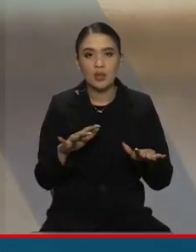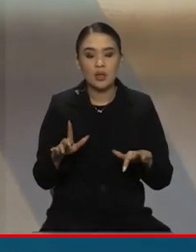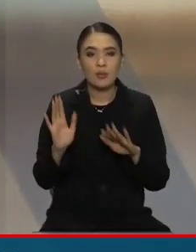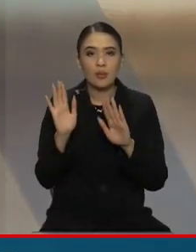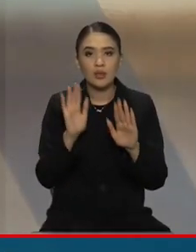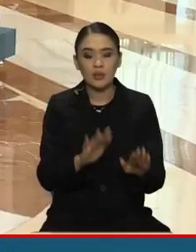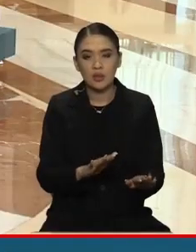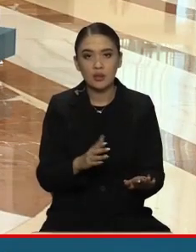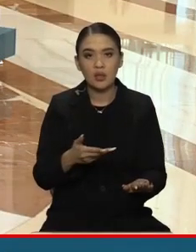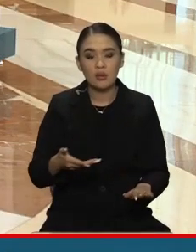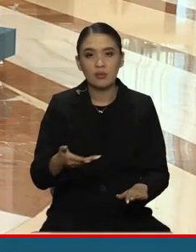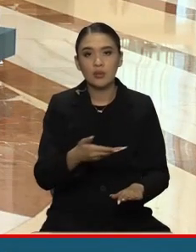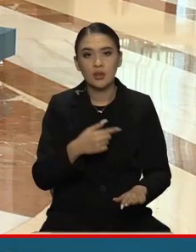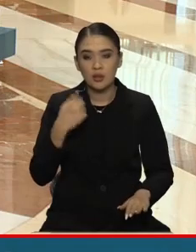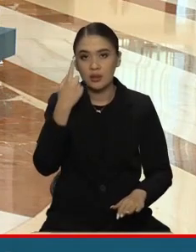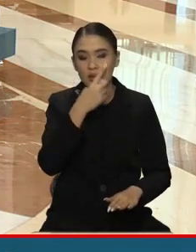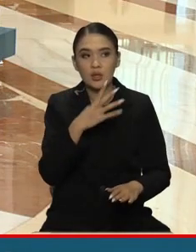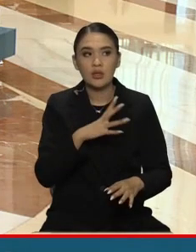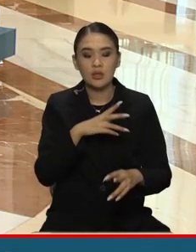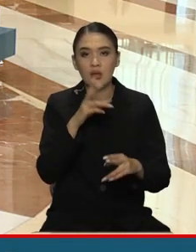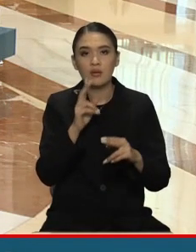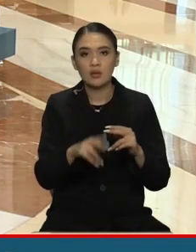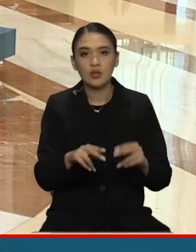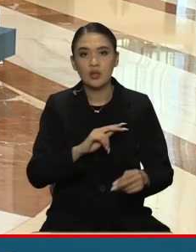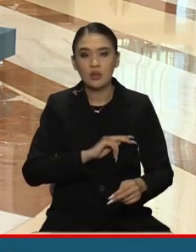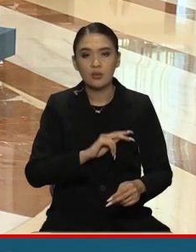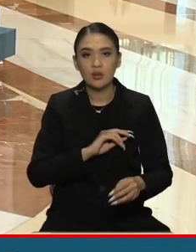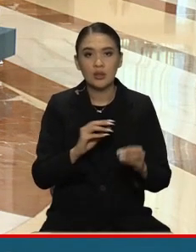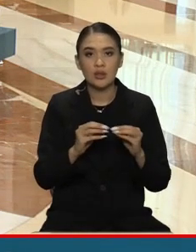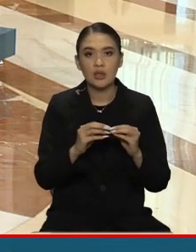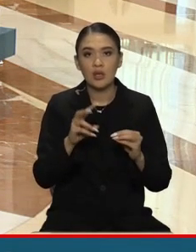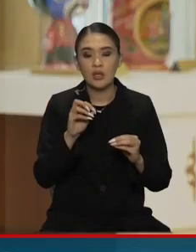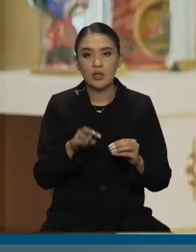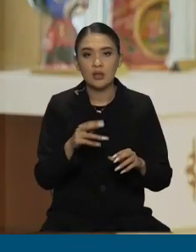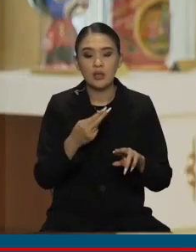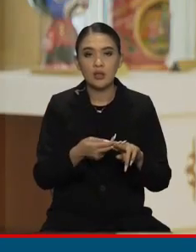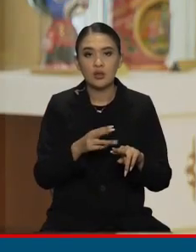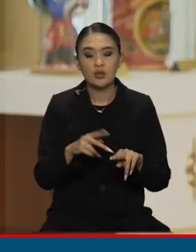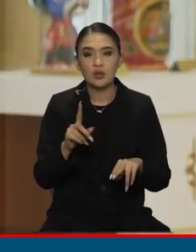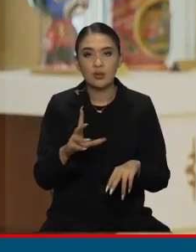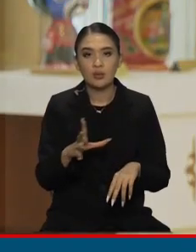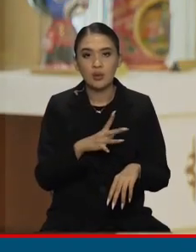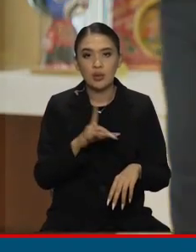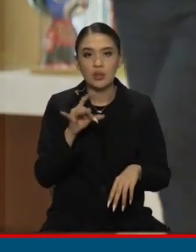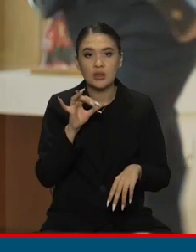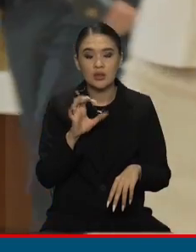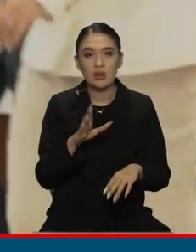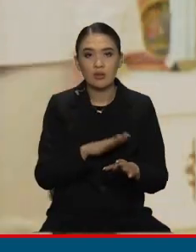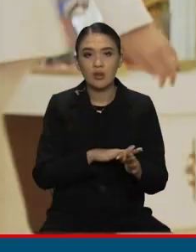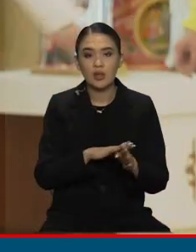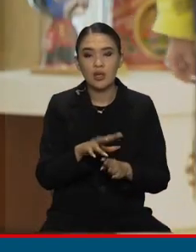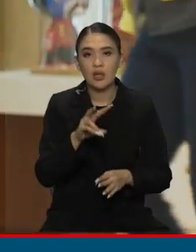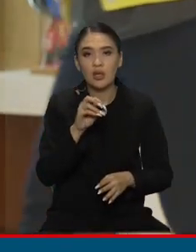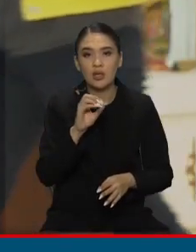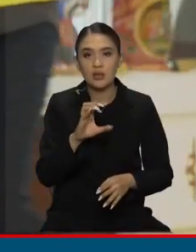мы лицевые работы завершим в течение 10 лет но чтобы потенциально или скажем полноценный лес